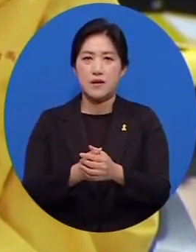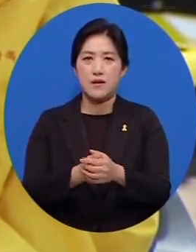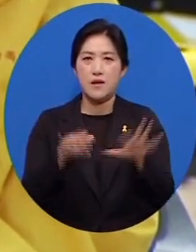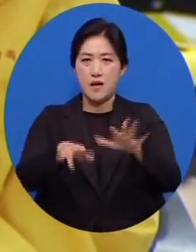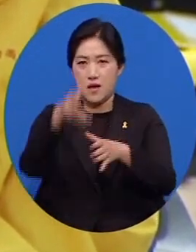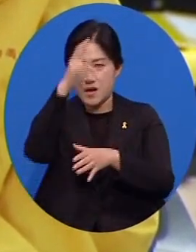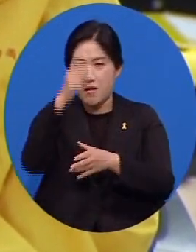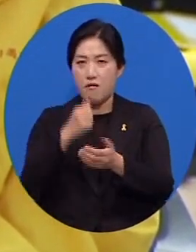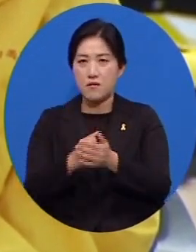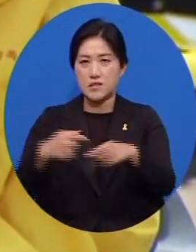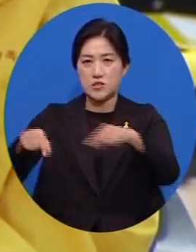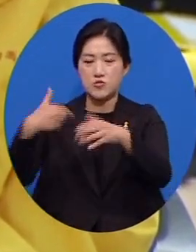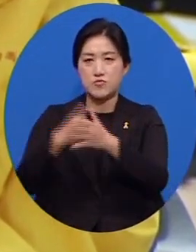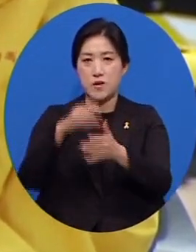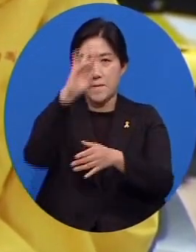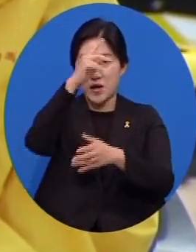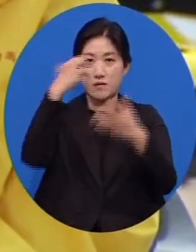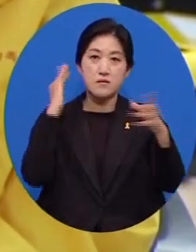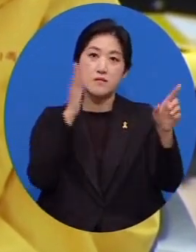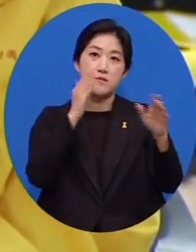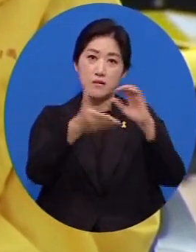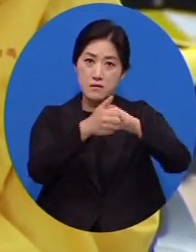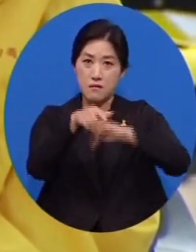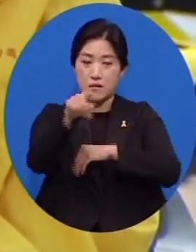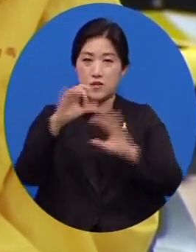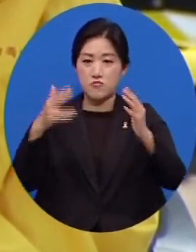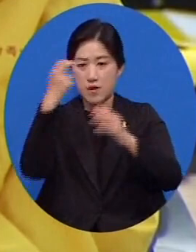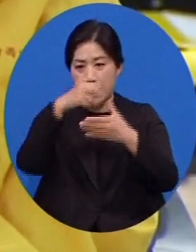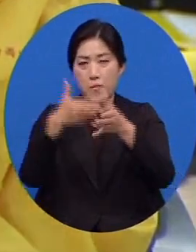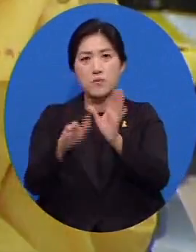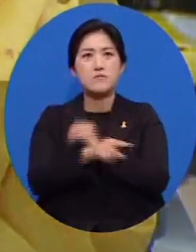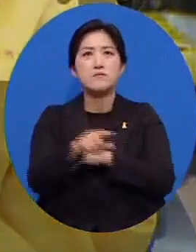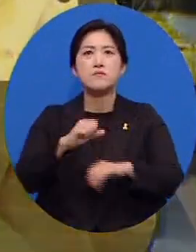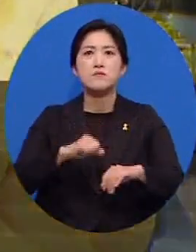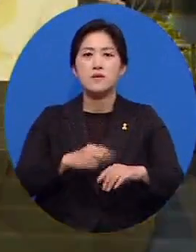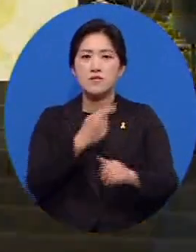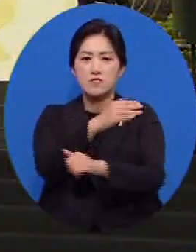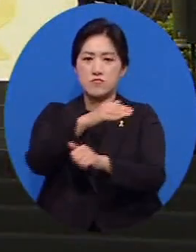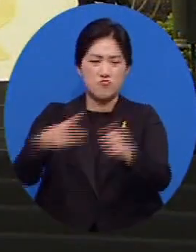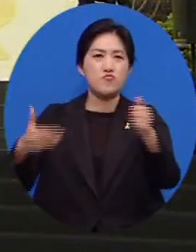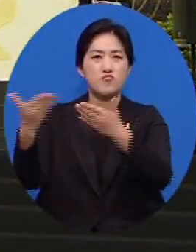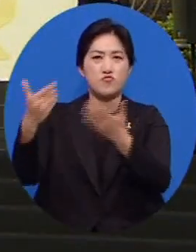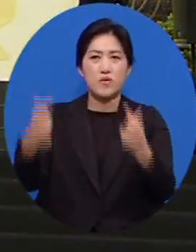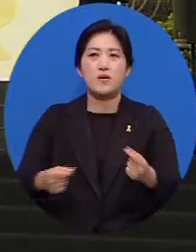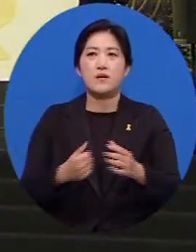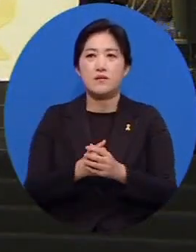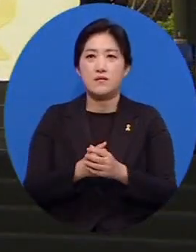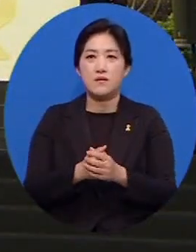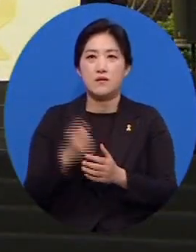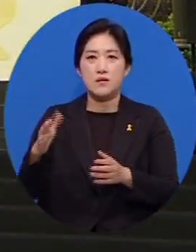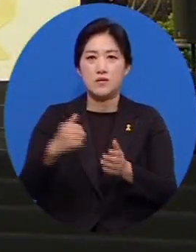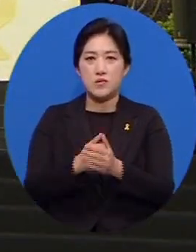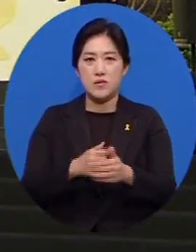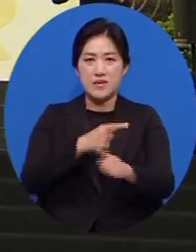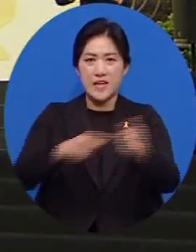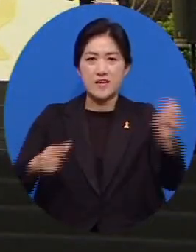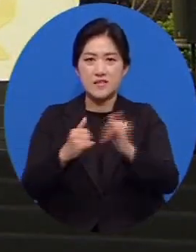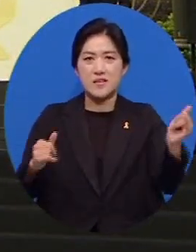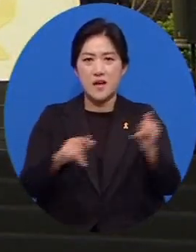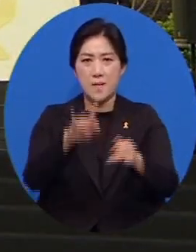해경지휘부와 박근혜 청와대와 국가안보실이 죽였습니다. 뿐만 아니라 살인자 정권 박근혜